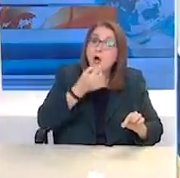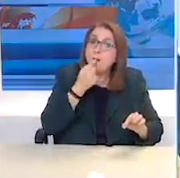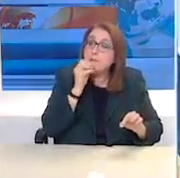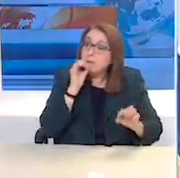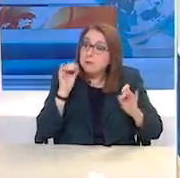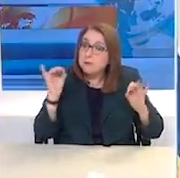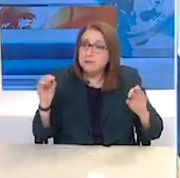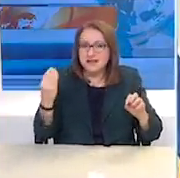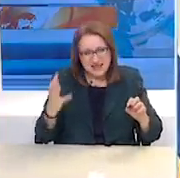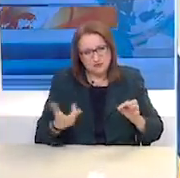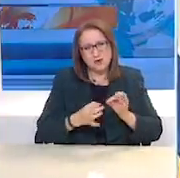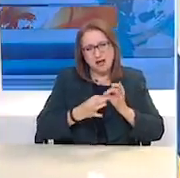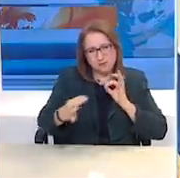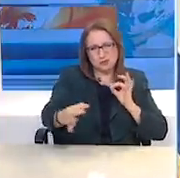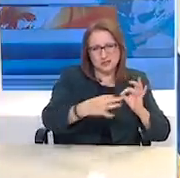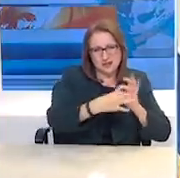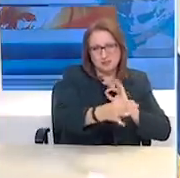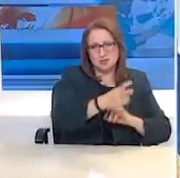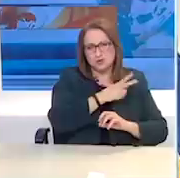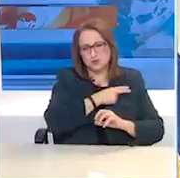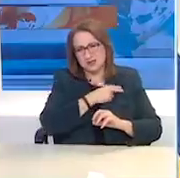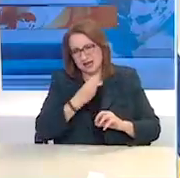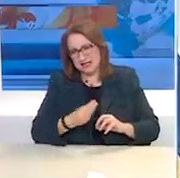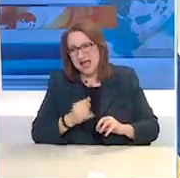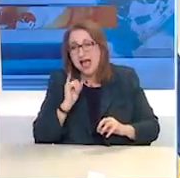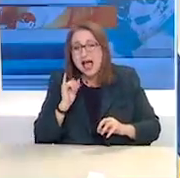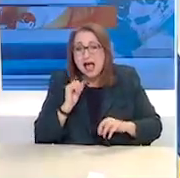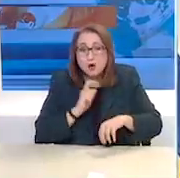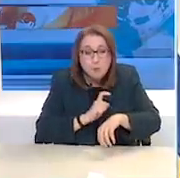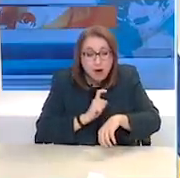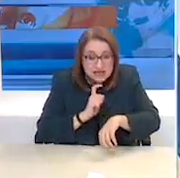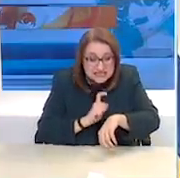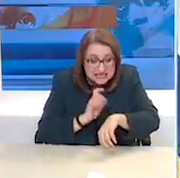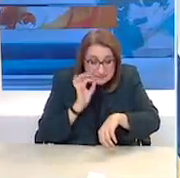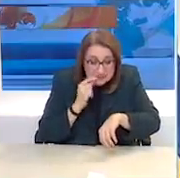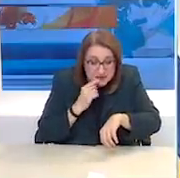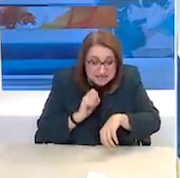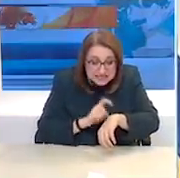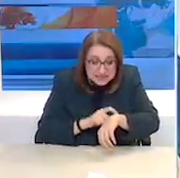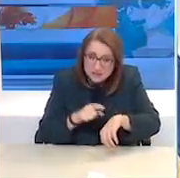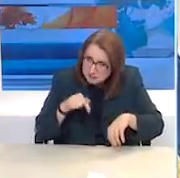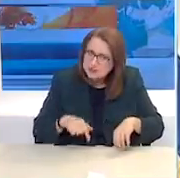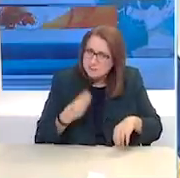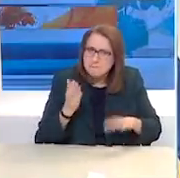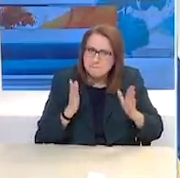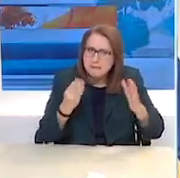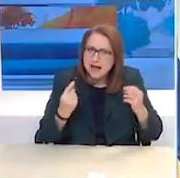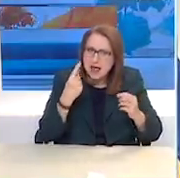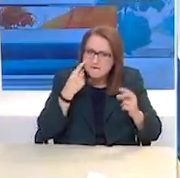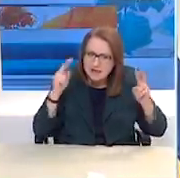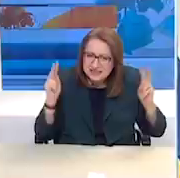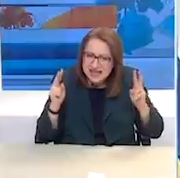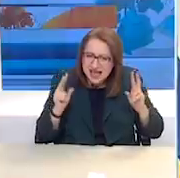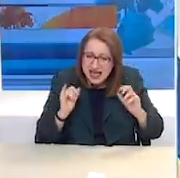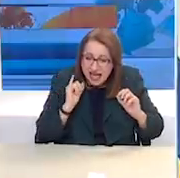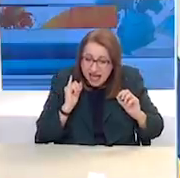απόσταση. Δεν ήρθε ακόμα η ώρα να την άρουμε. Παρά το γεγονός ότι ακούτε καλά νούμερα, δεν είμαστε ακόμα στο σημείο